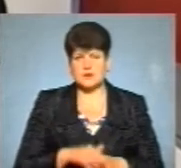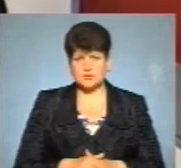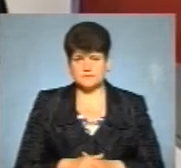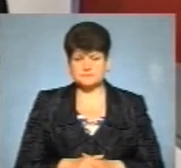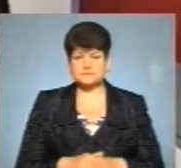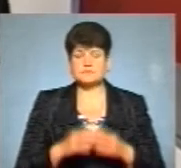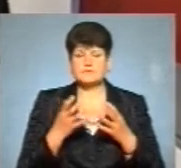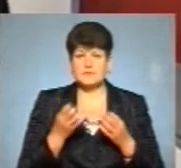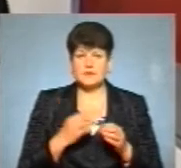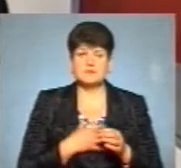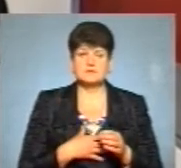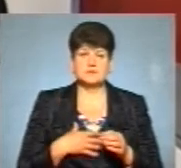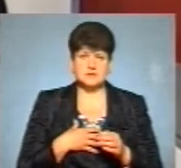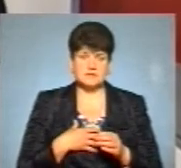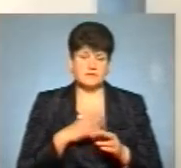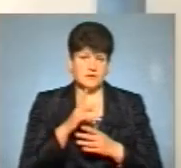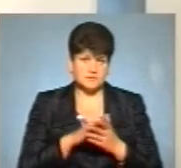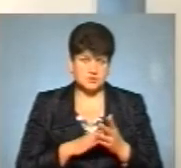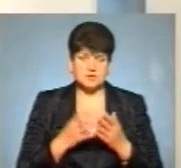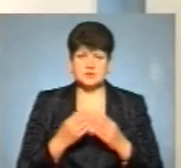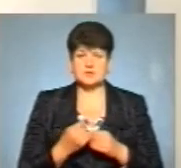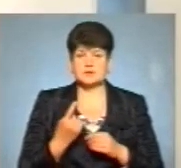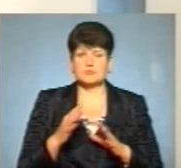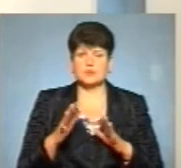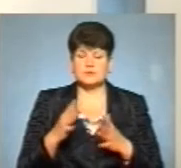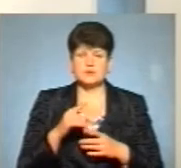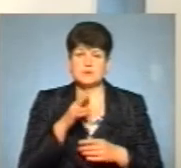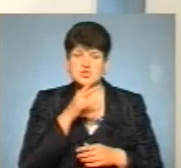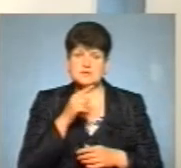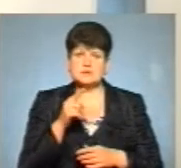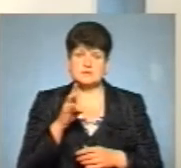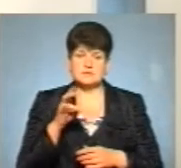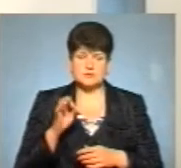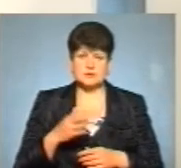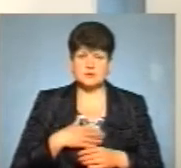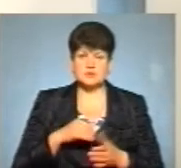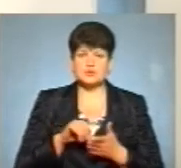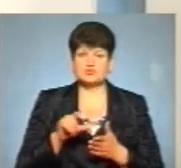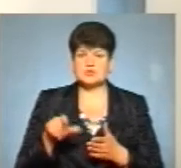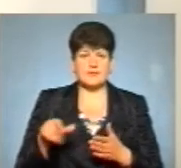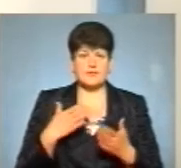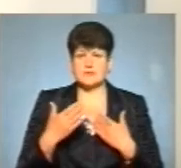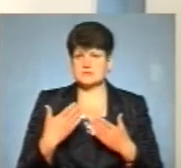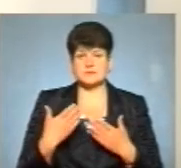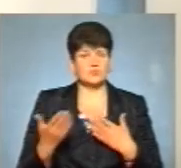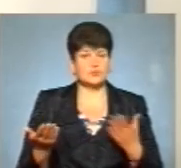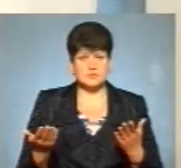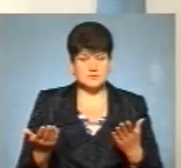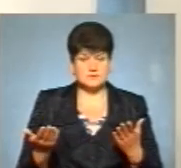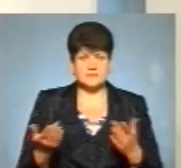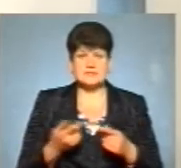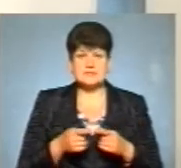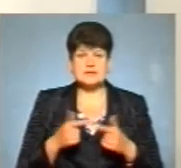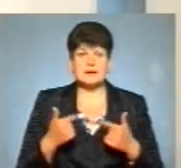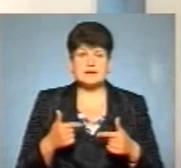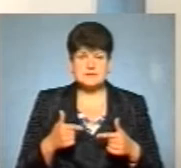і ще важливий такий, даруйте момент, що під час ЗНО наші учасники не спілкуються між собою, адже це екзамен,